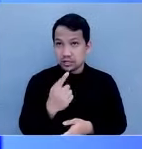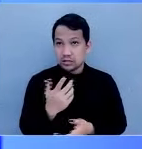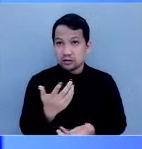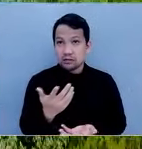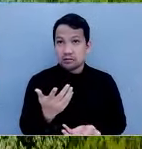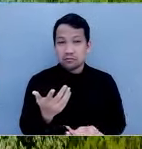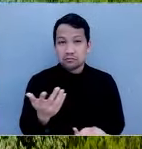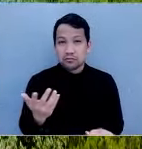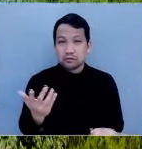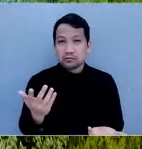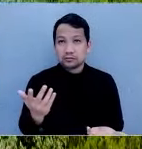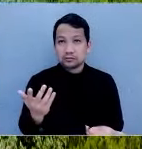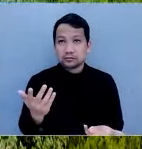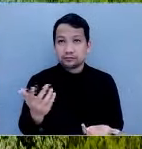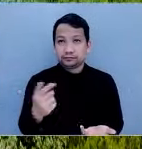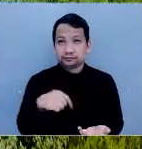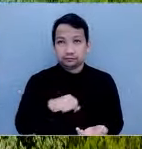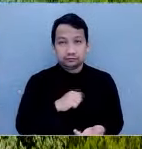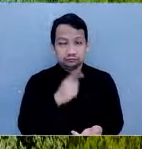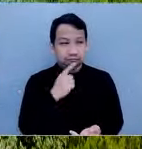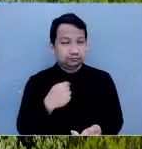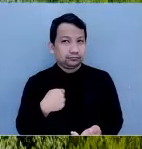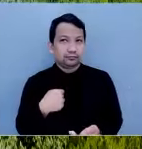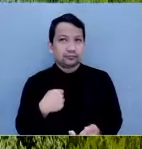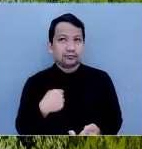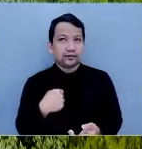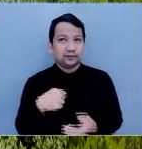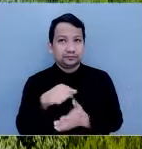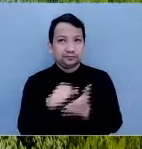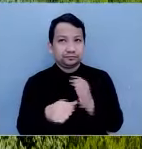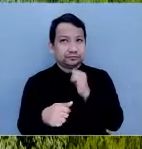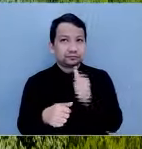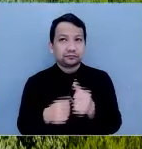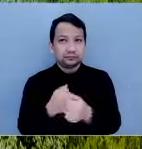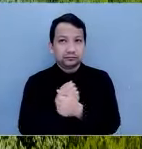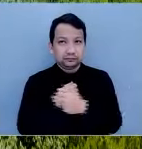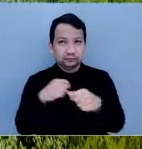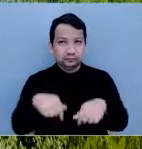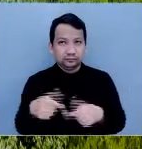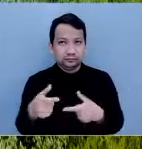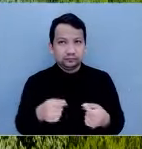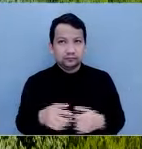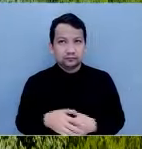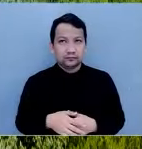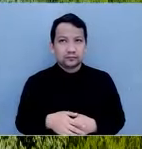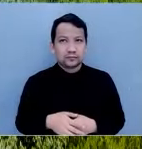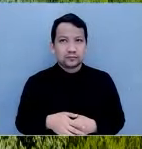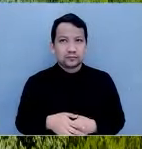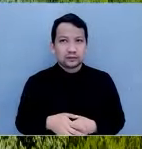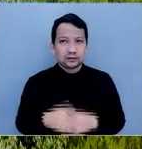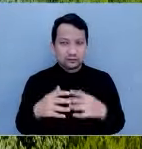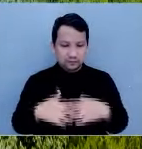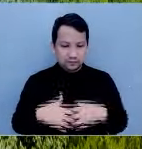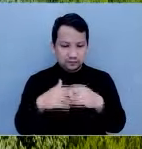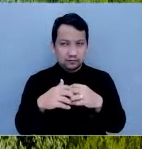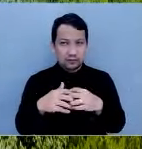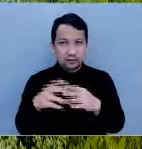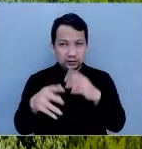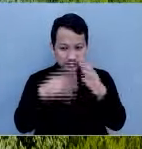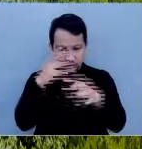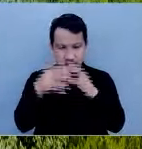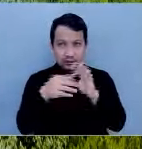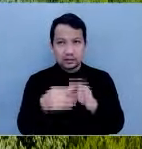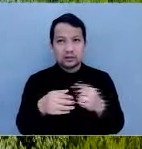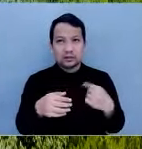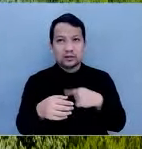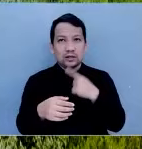kine-claim mo na isa kang artist, pero hindi mo naman mahal yung ginagawa mo, hindi ka rin makakabuo ng isang ibig sabihin yung creativity. Kailangan